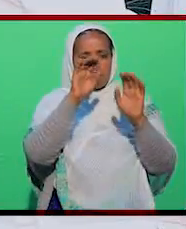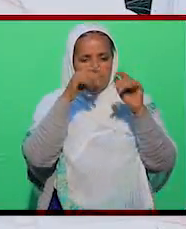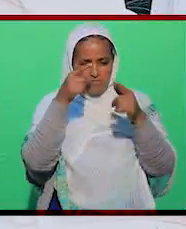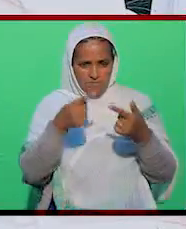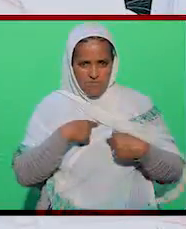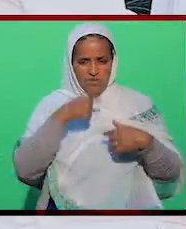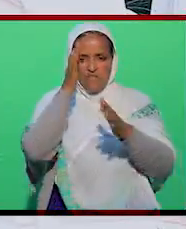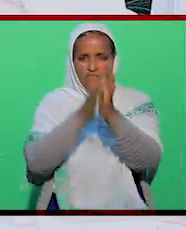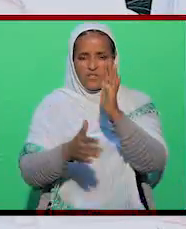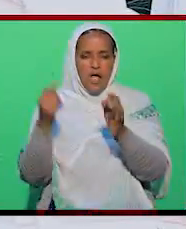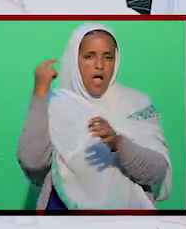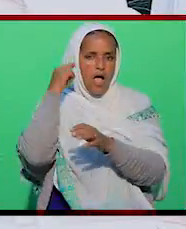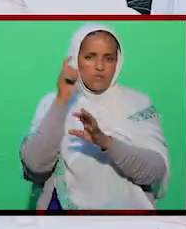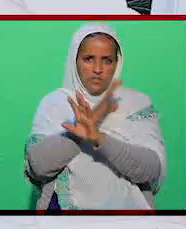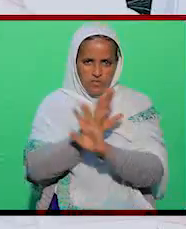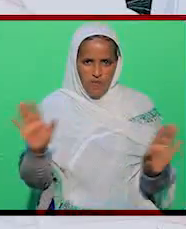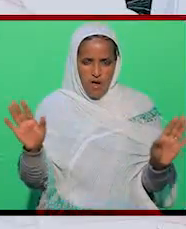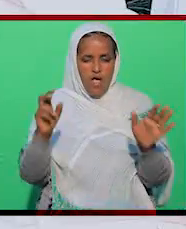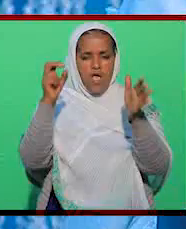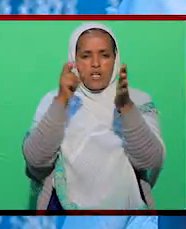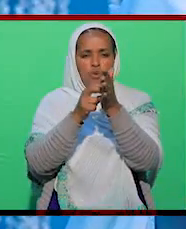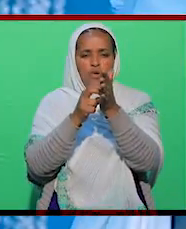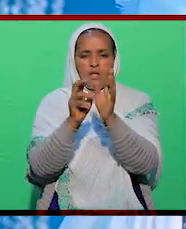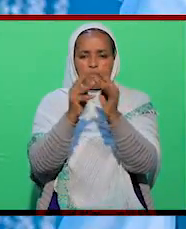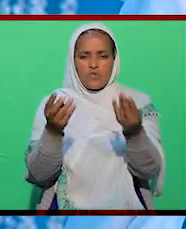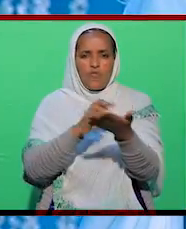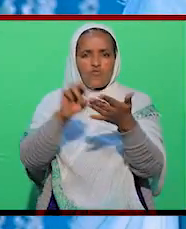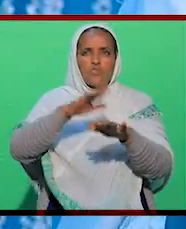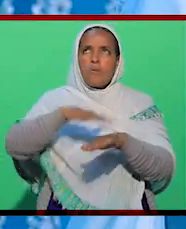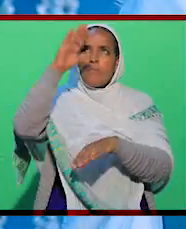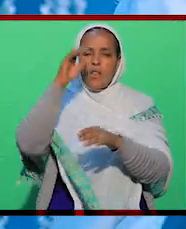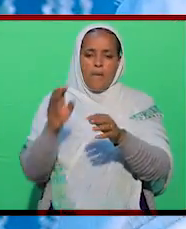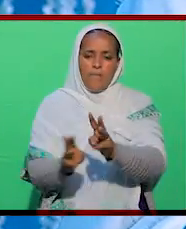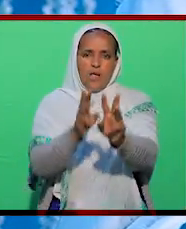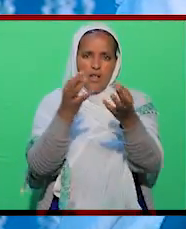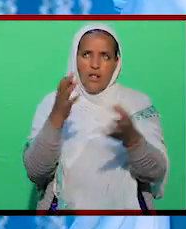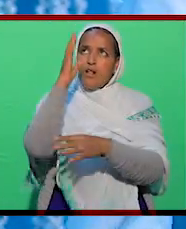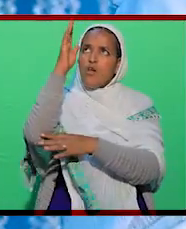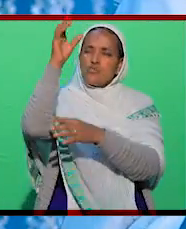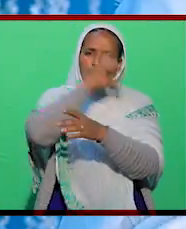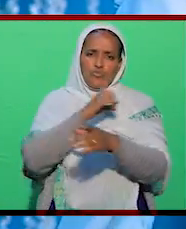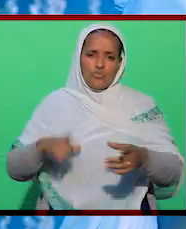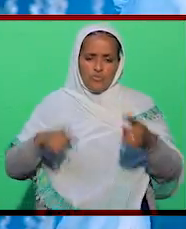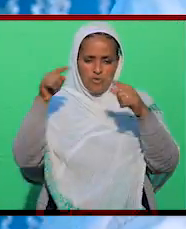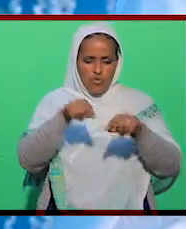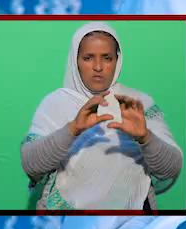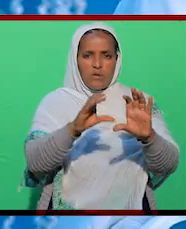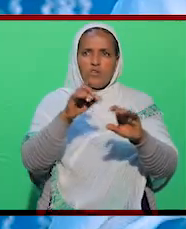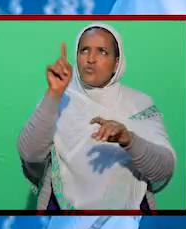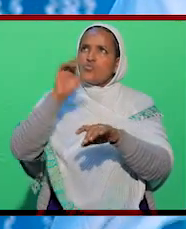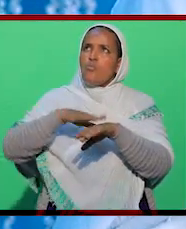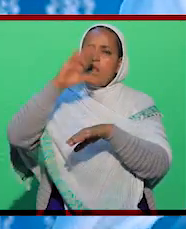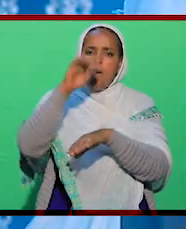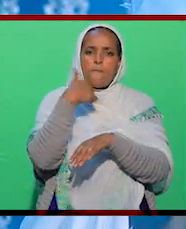ትንቢት ተአምር ቢያደርግ ትንቢት ተናግሮ ቢፈጸም እንኳን አትስማውም ከወንጌል በላይ የህይወት መንገድ የለም ራሱ ክርስቶስ መጥቶ